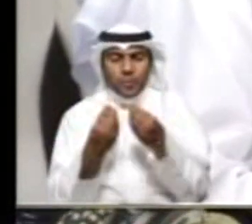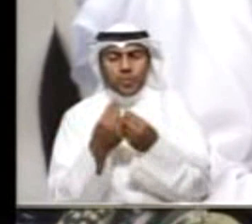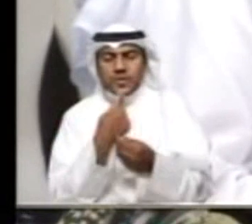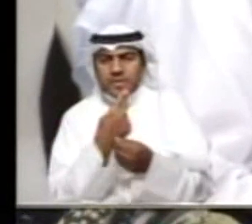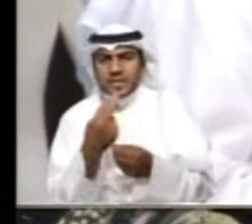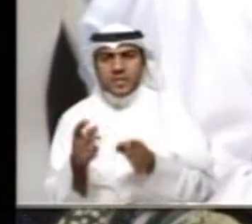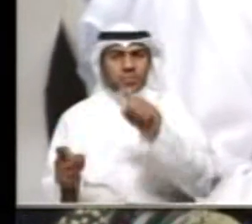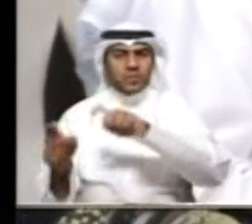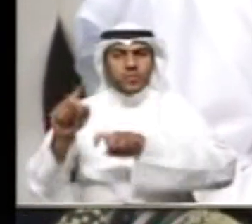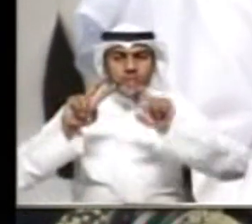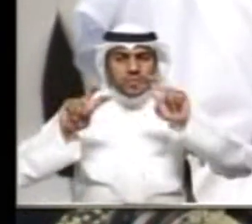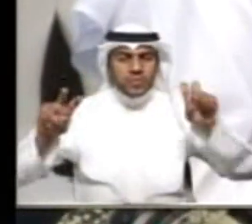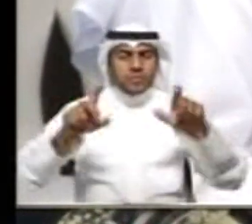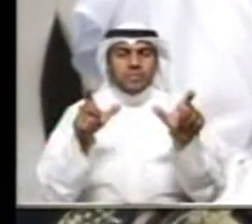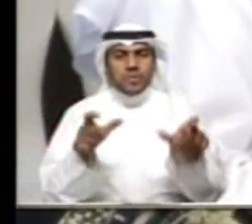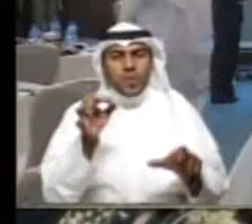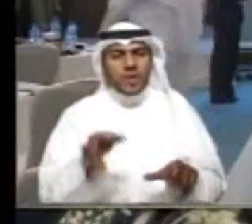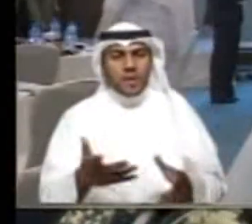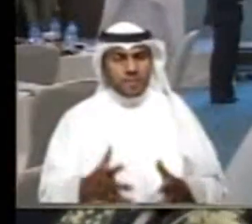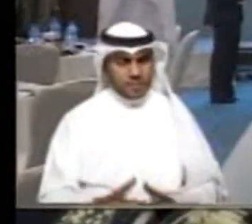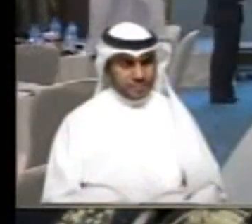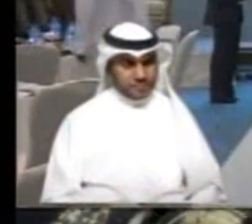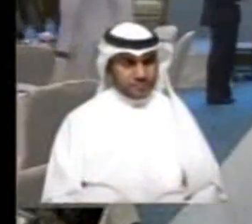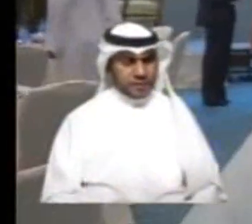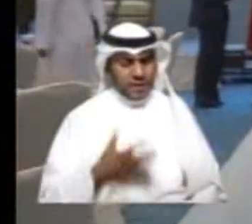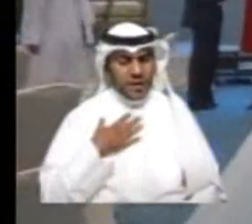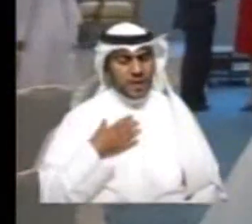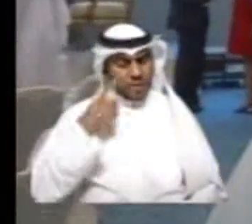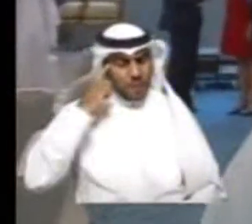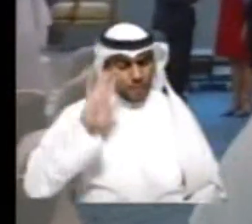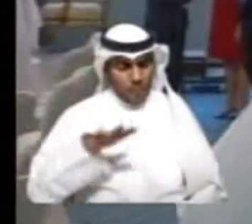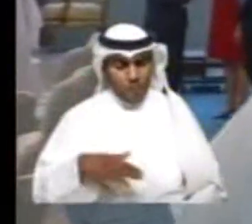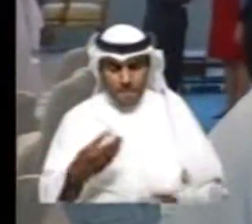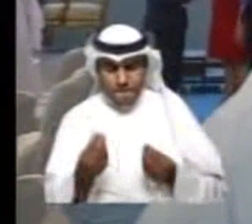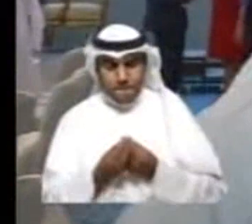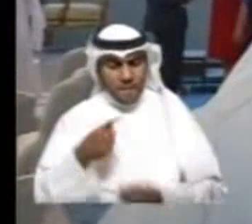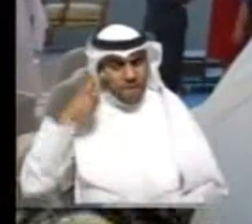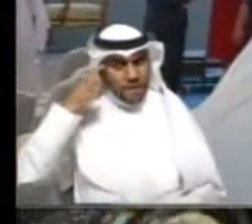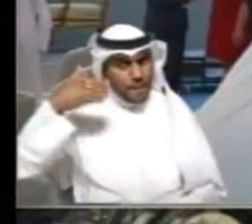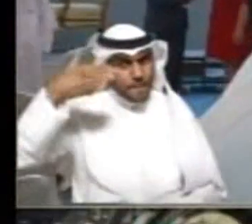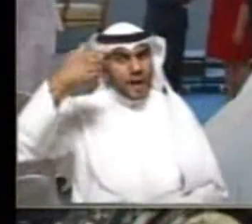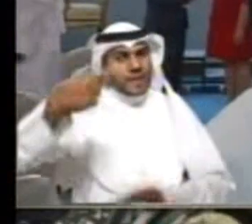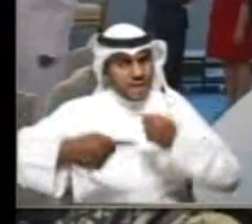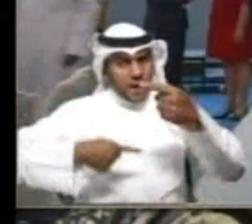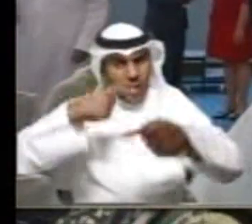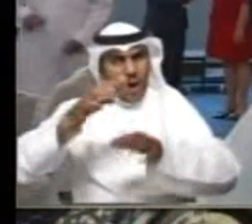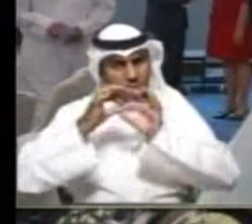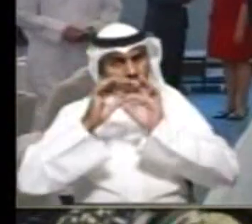السبرانية للمؤسسات والدول. ولا زلنا في خطة متكاملة نأمل يعني أن ننجزها